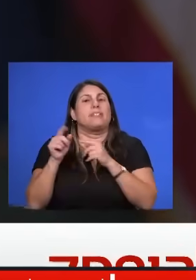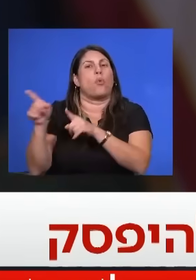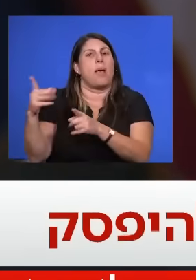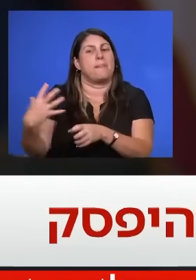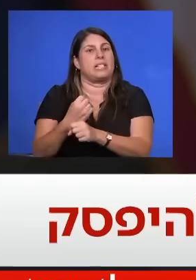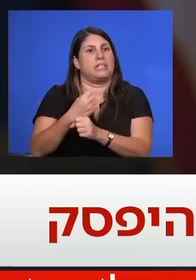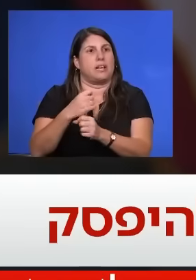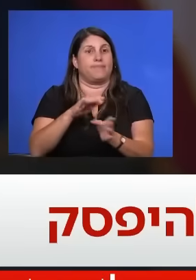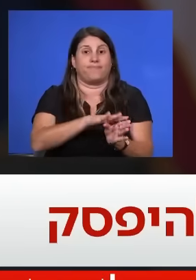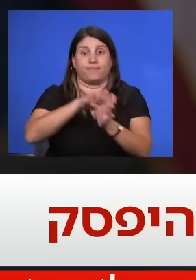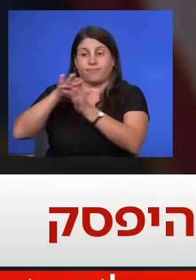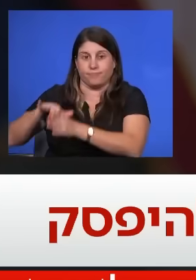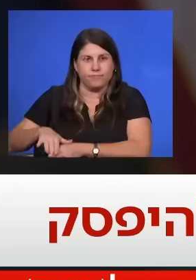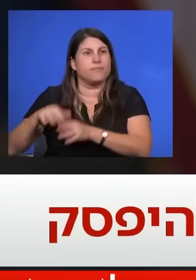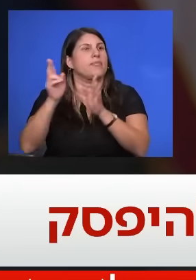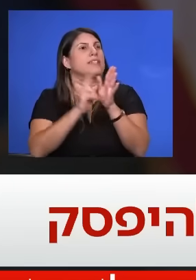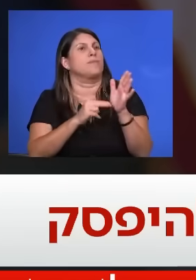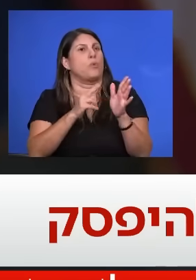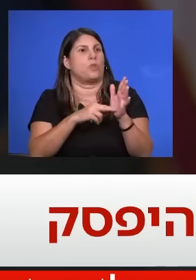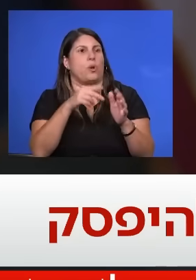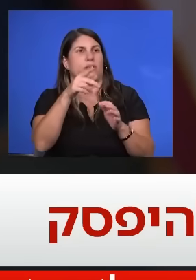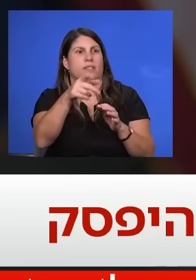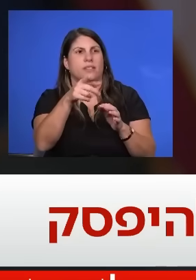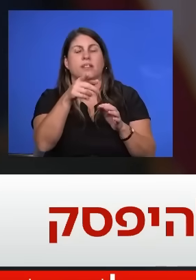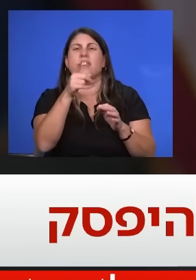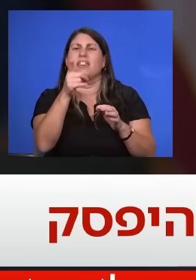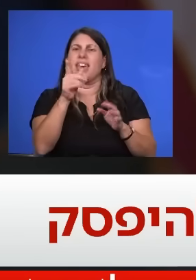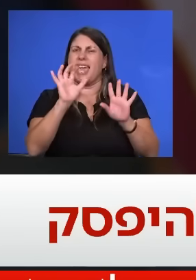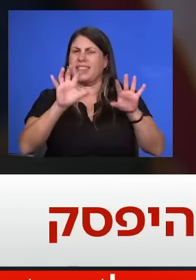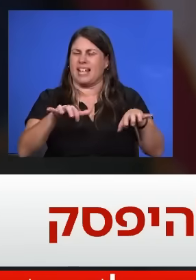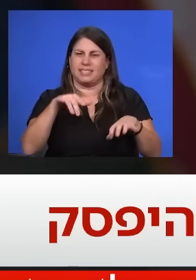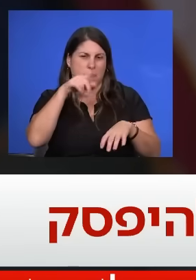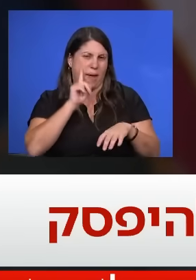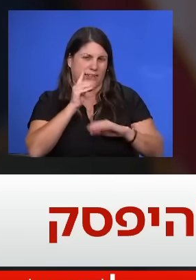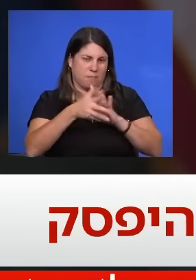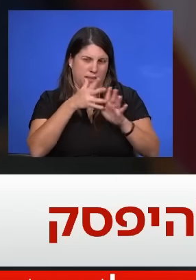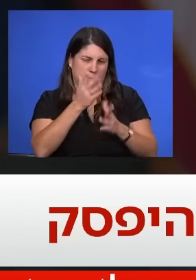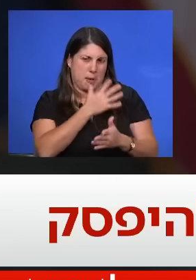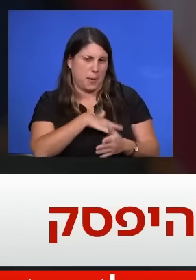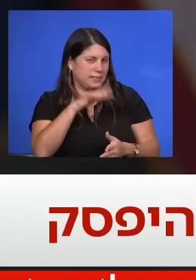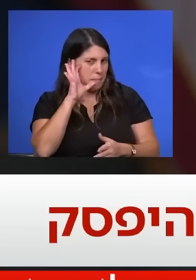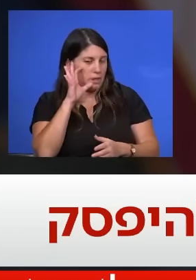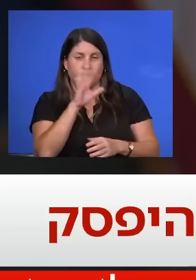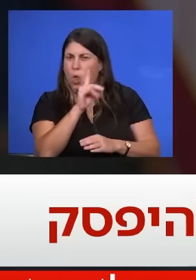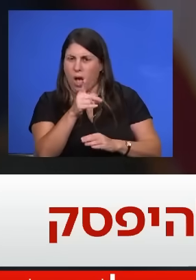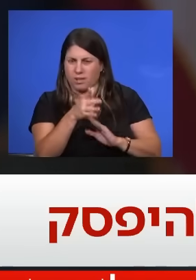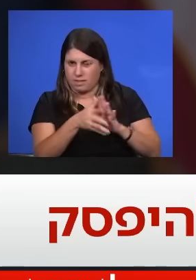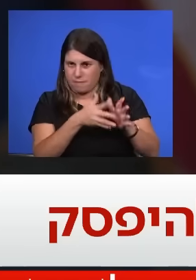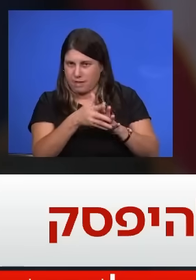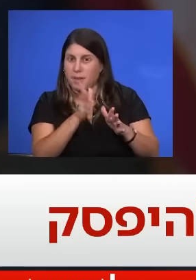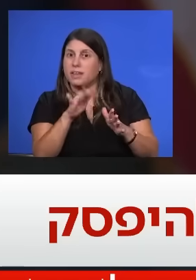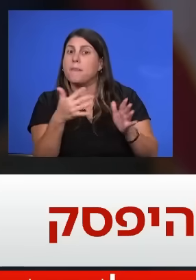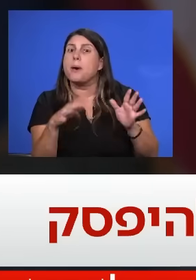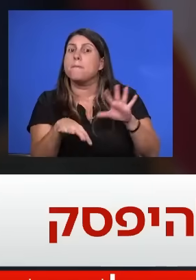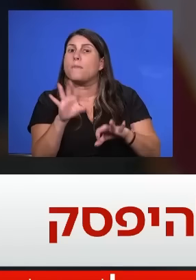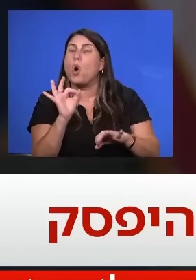אלו התמונות, נשיא ארצות הברית ג'ו ביידן מדבר הערב, מואב ורדי, אנחנו רוצים להיות עם הדברים שלו, לא רק מדבר, הוא בוחר להתייחס לאלימות מתנחלים